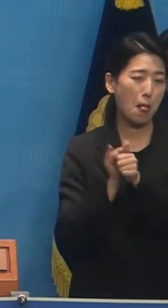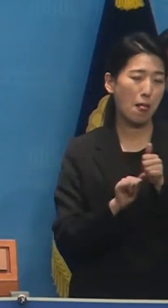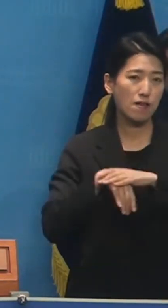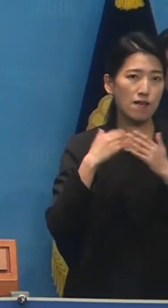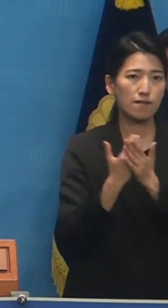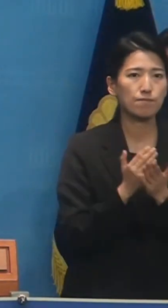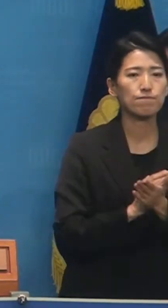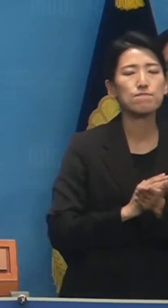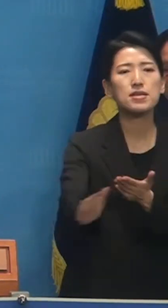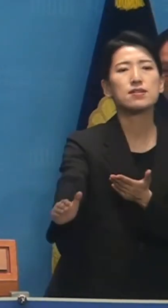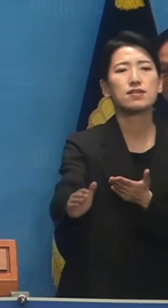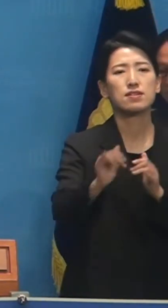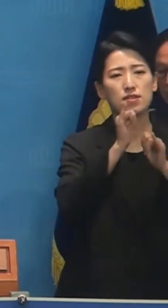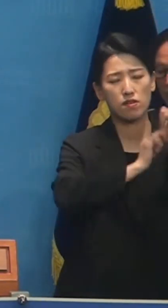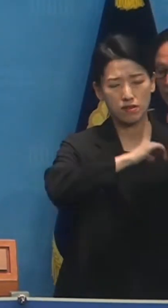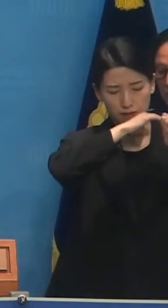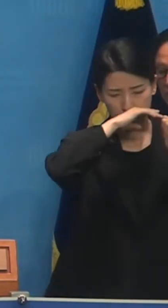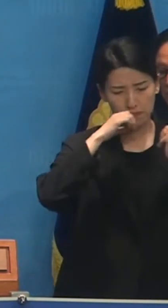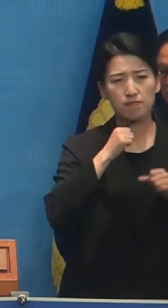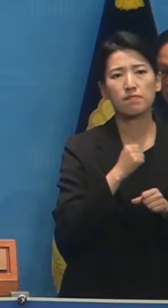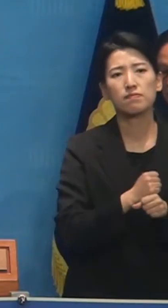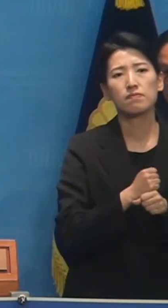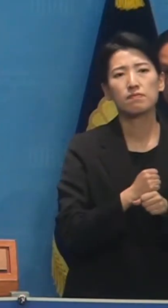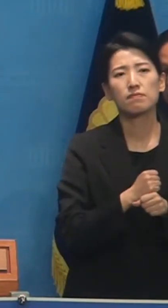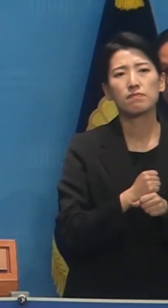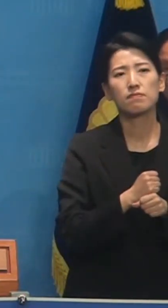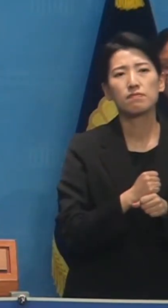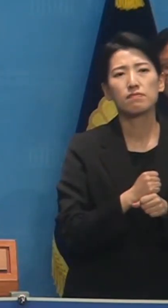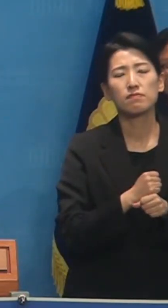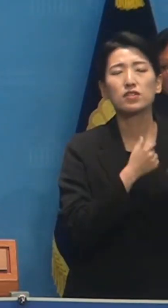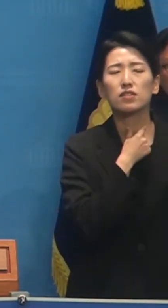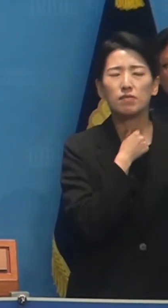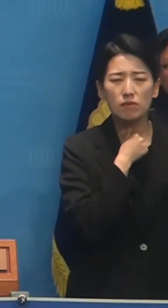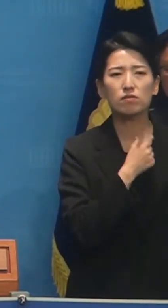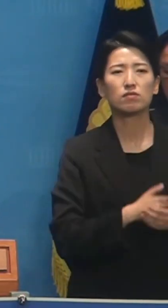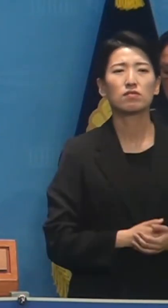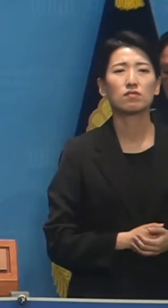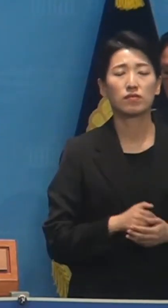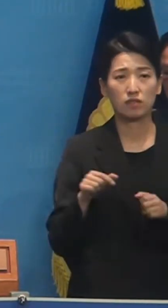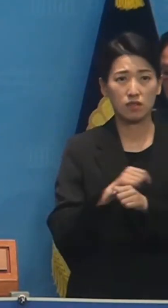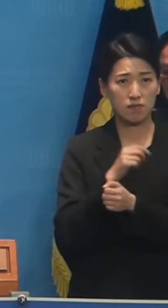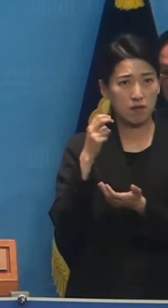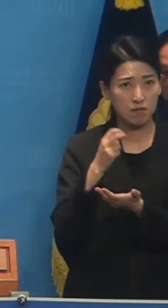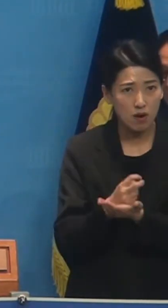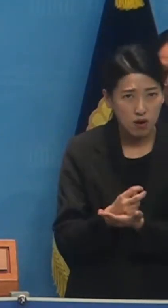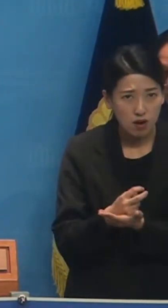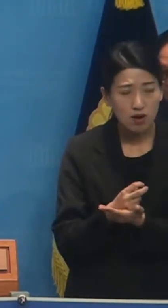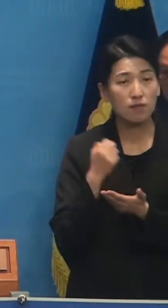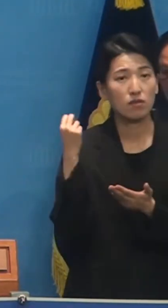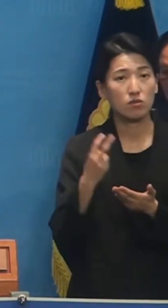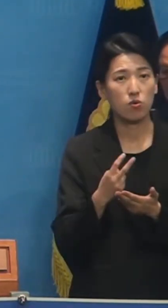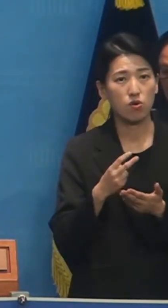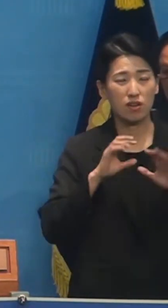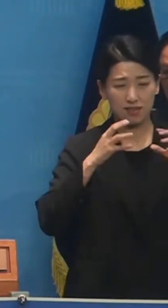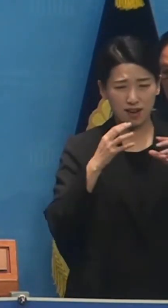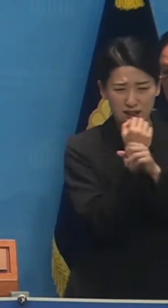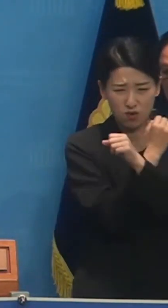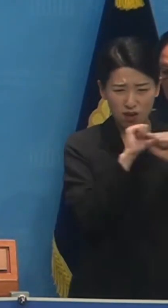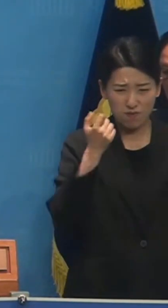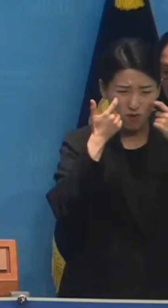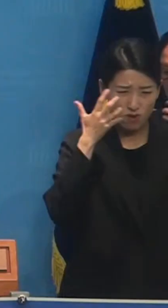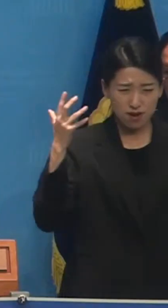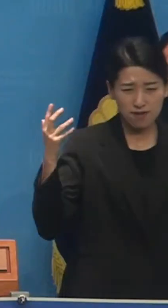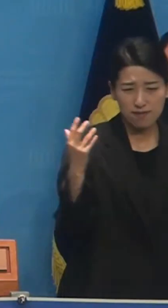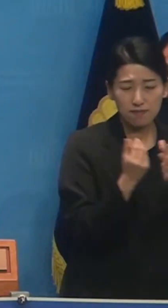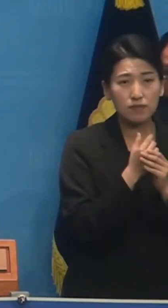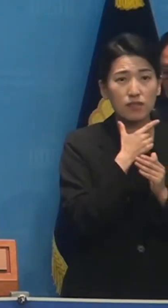정립, 특별법 제정과 완전한 광복은 이재명 후보만이 할 수 있다는 것을 우리는